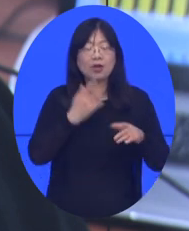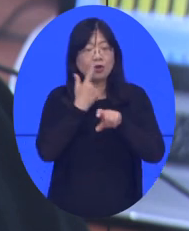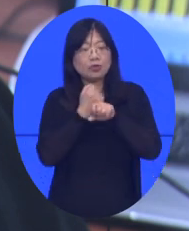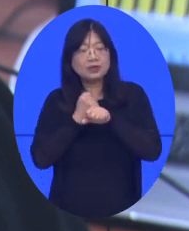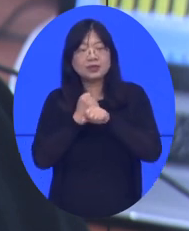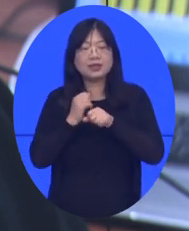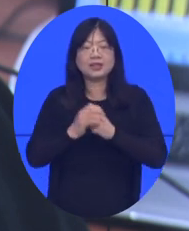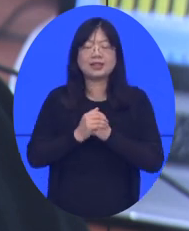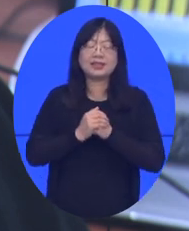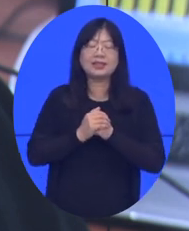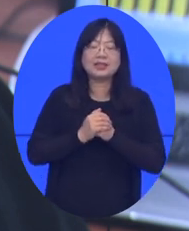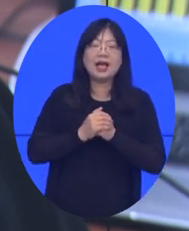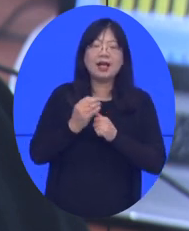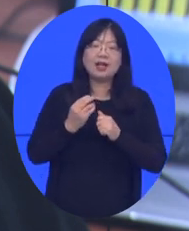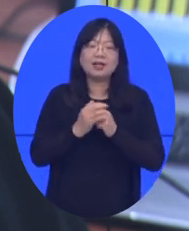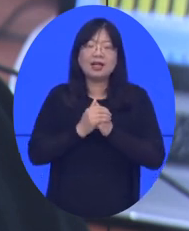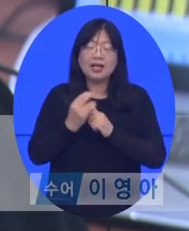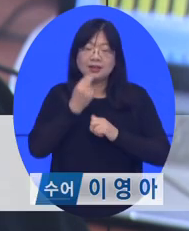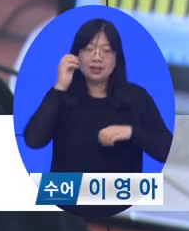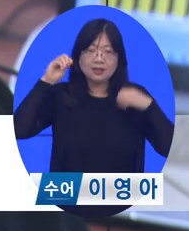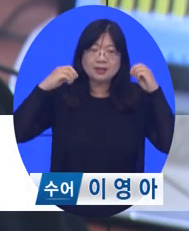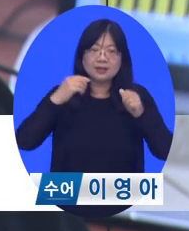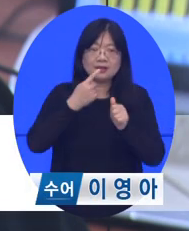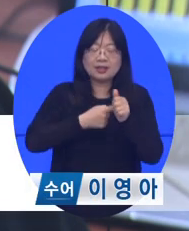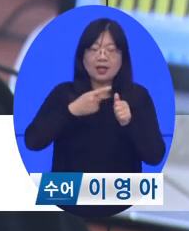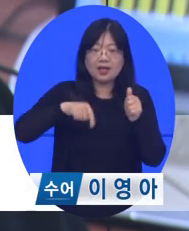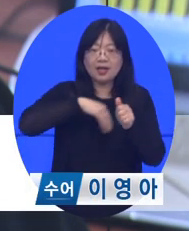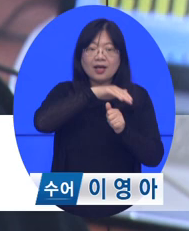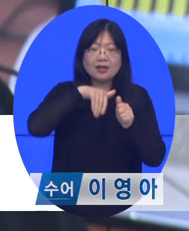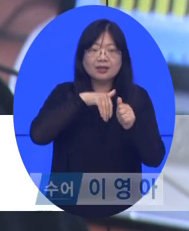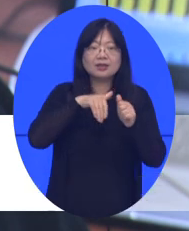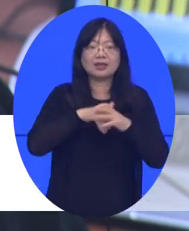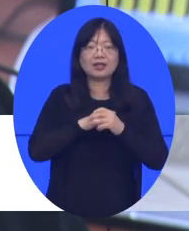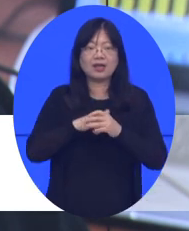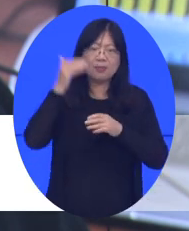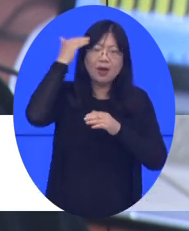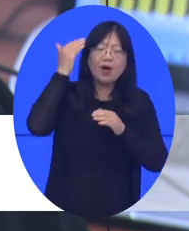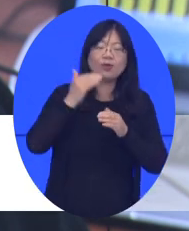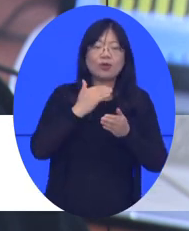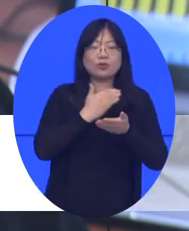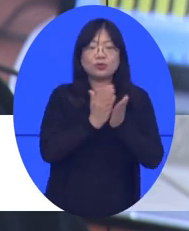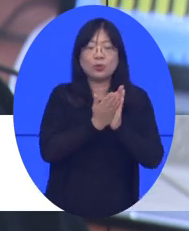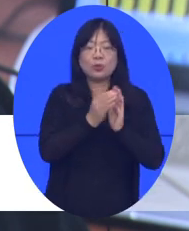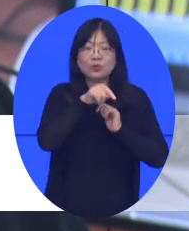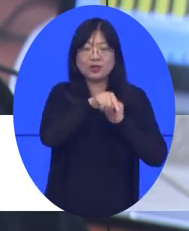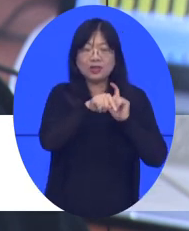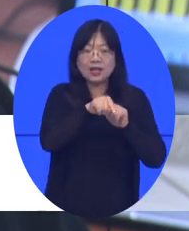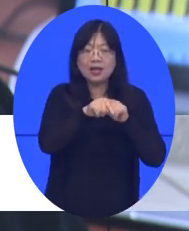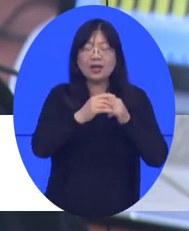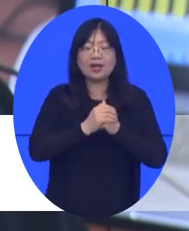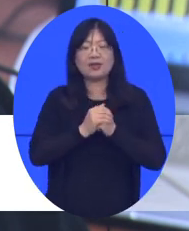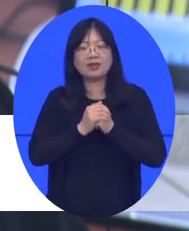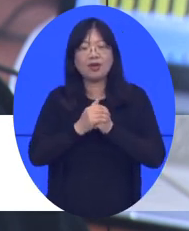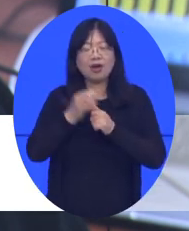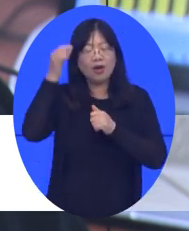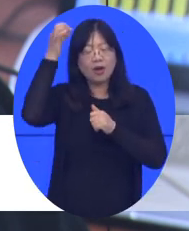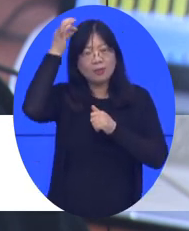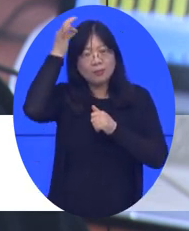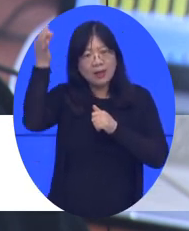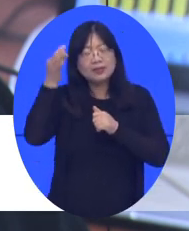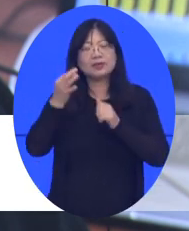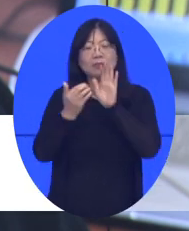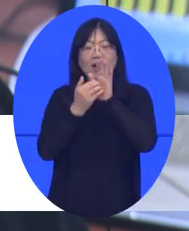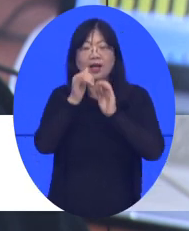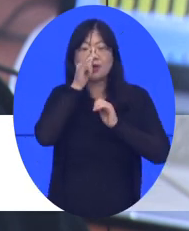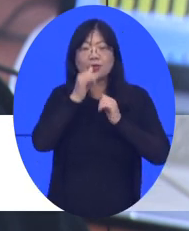경기도 연구진이 생태계 교란종인 환삼덩굴에서 탈모 방지 효능을 찾아냈습니다. 폴리페놀 함량이 높고 항염증 효과는